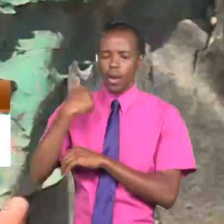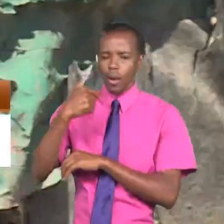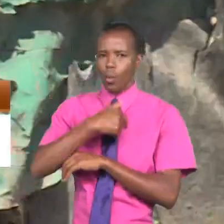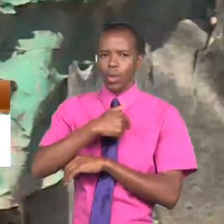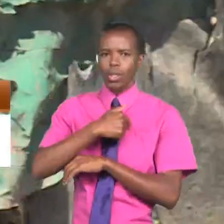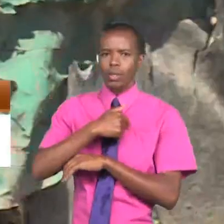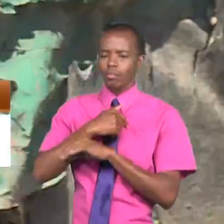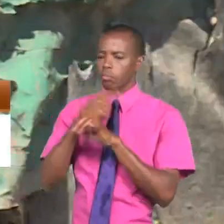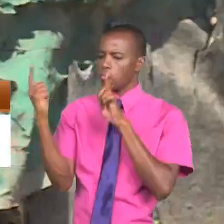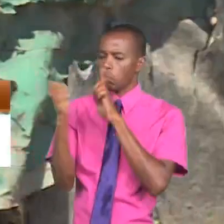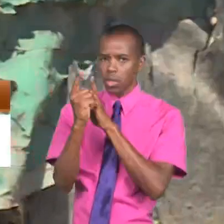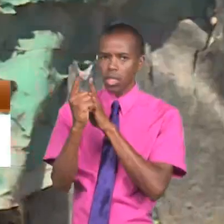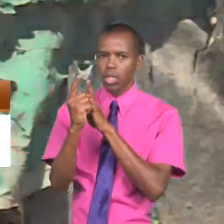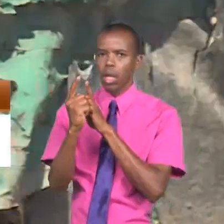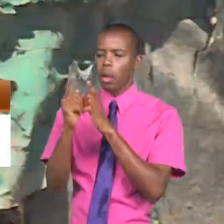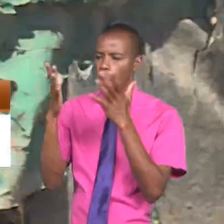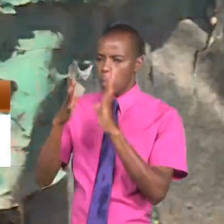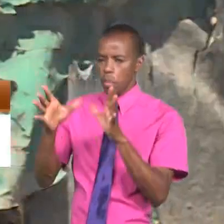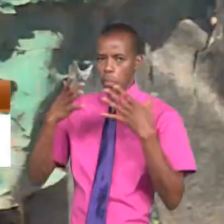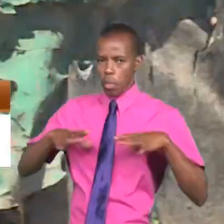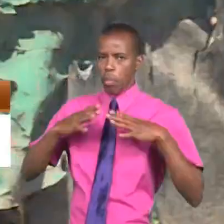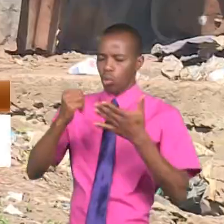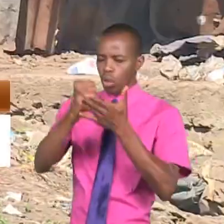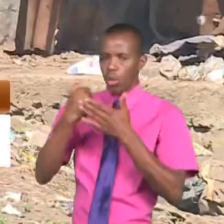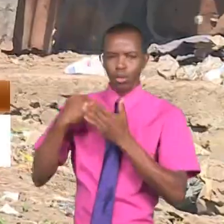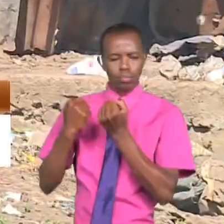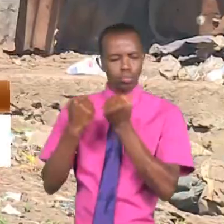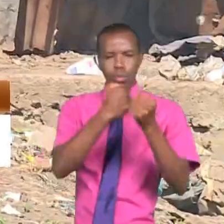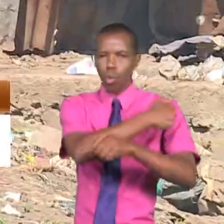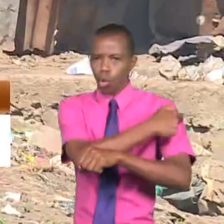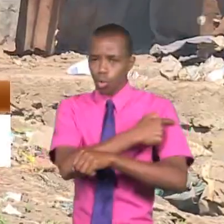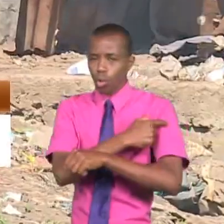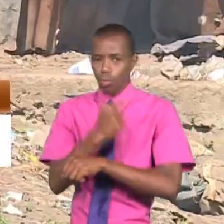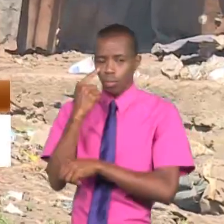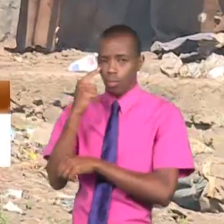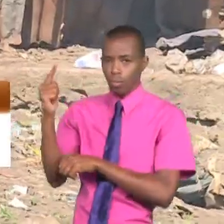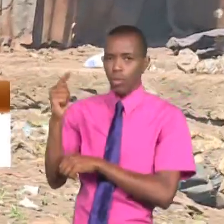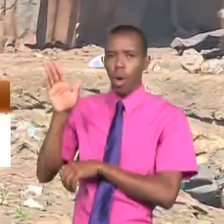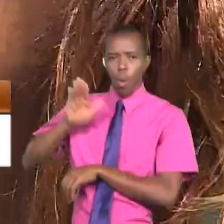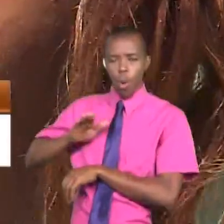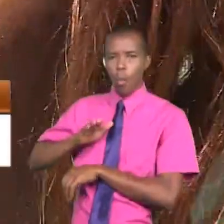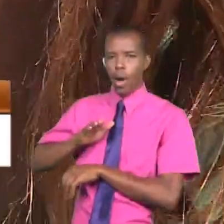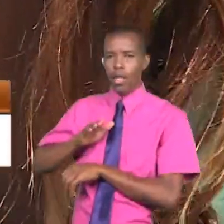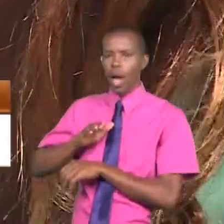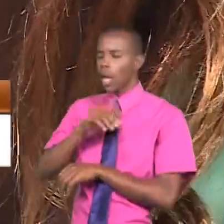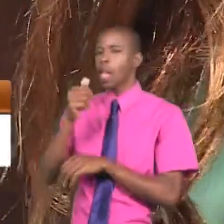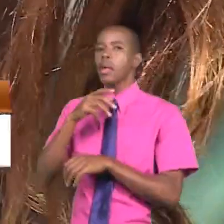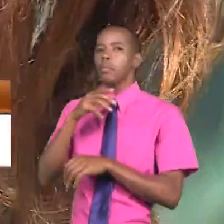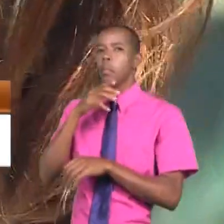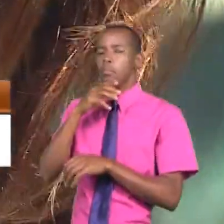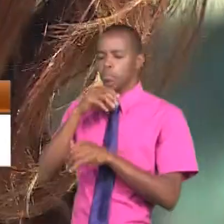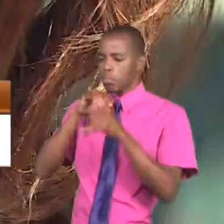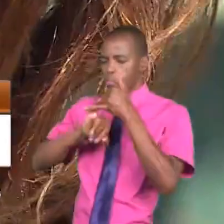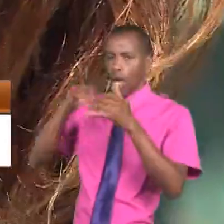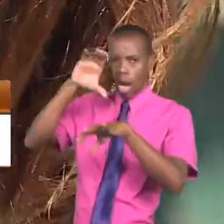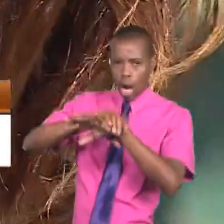at least ma good Samaritans wakaweza kutukimbiza hosi. Halima, ambaye hivi sasa amechumbiwa na mwanamume mwingine,